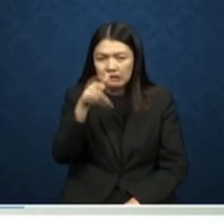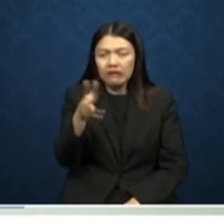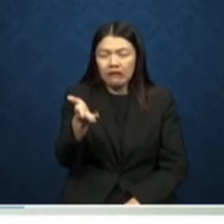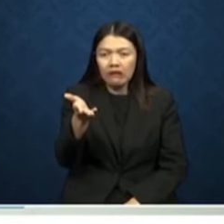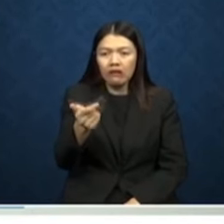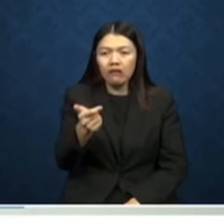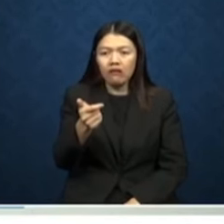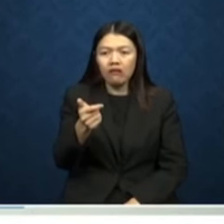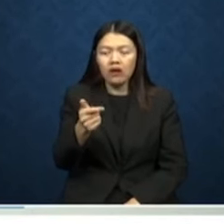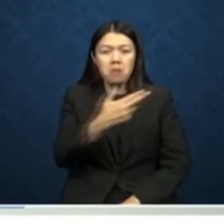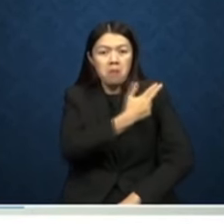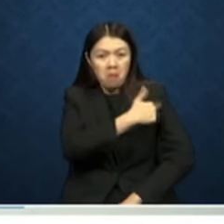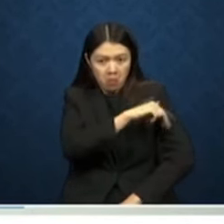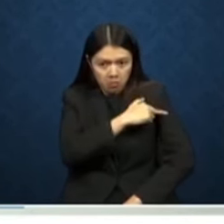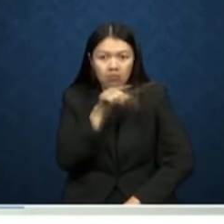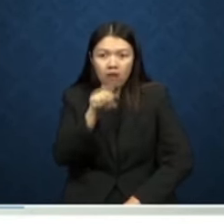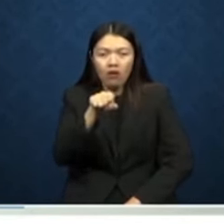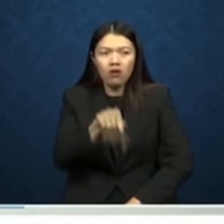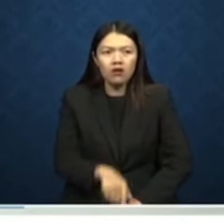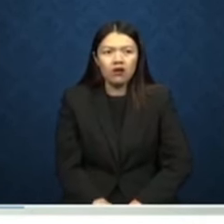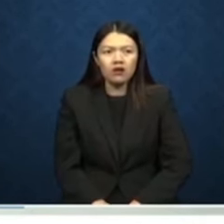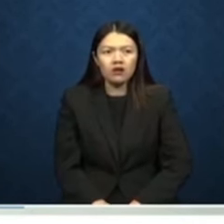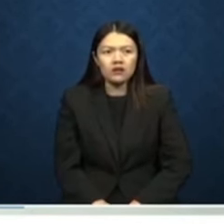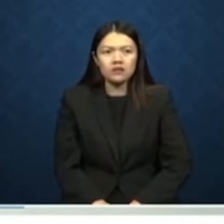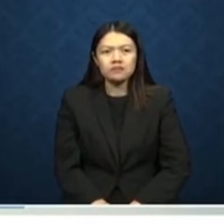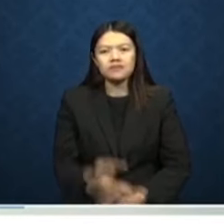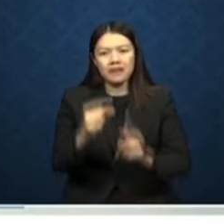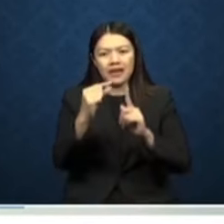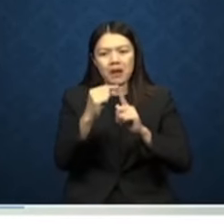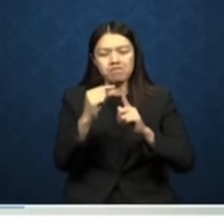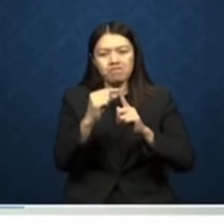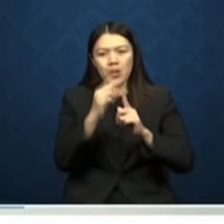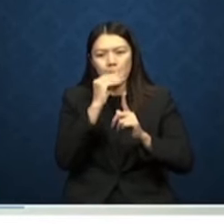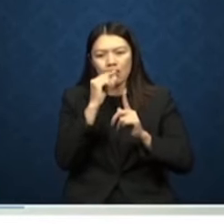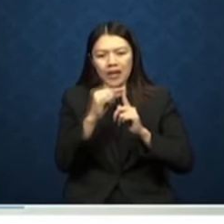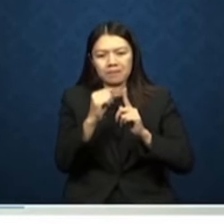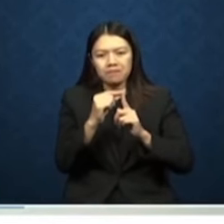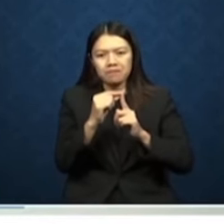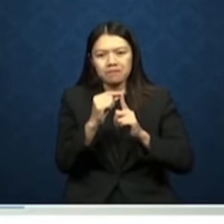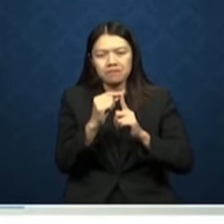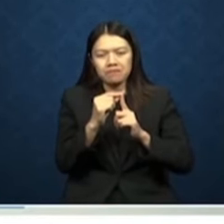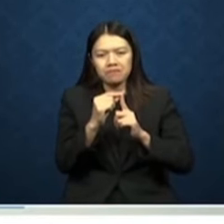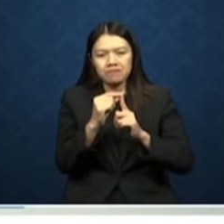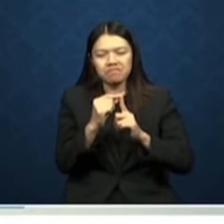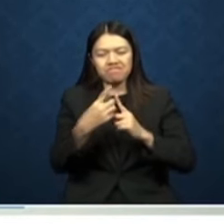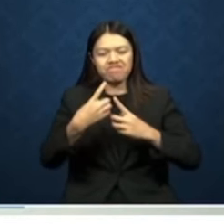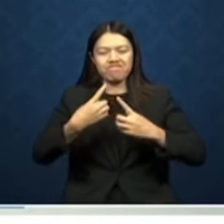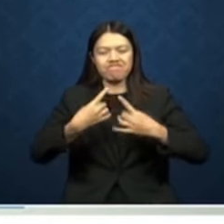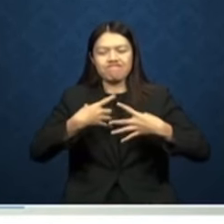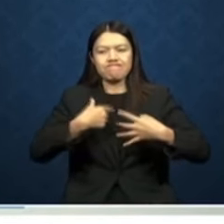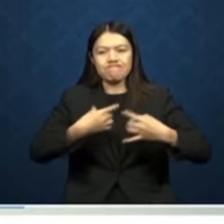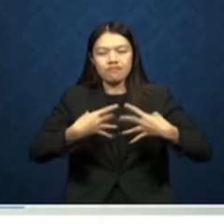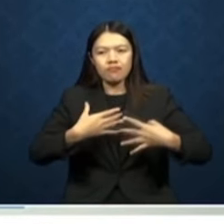ท่านเป็นอดีตถึงนายแพทย์ท่านทิ้งท้ายด้วย wordingที่ทิ่มทำทิ่มตามตัว